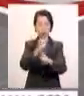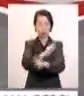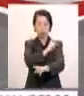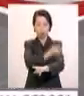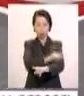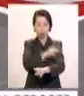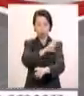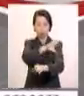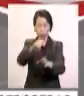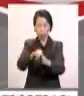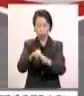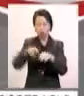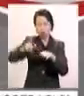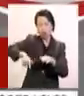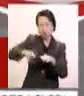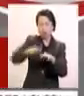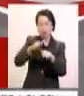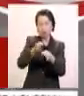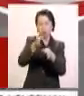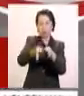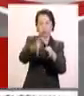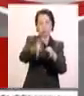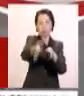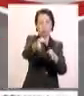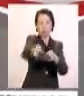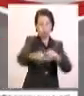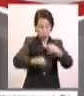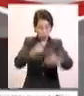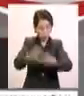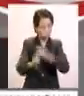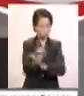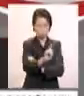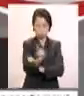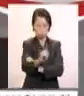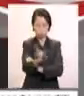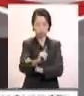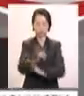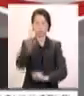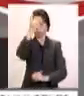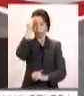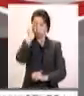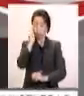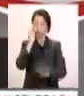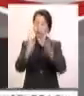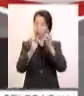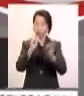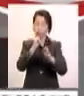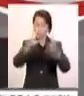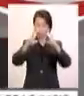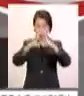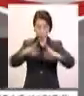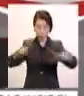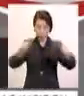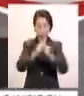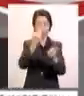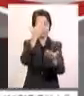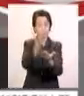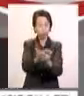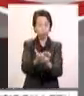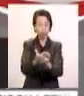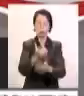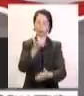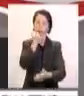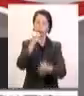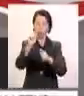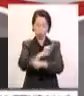termasuk melewat-lewatkan urusan pemprosesan permohonan. Menurut Tun Dr. Mahathir, jika ia tidak ditangani dengan berkesan, salah